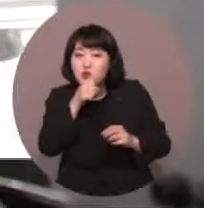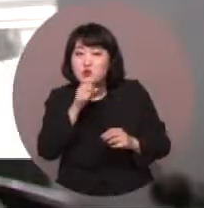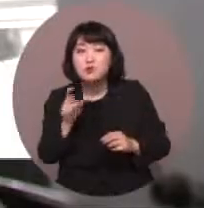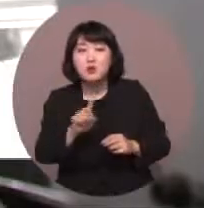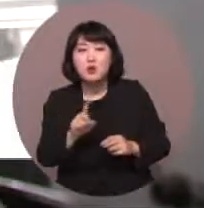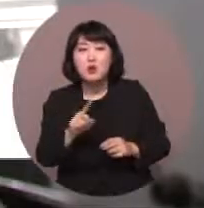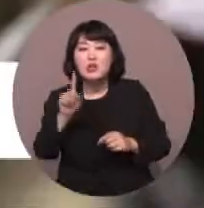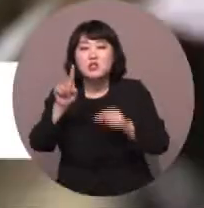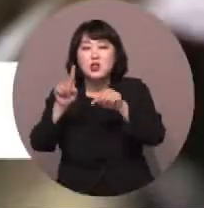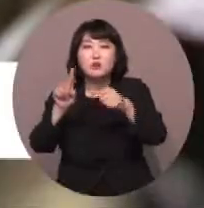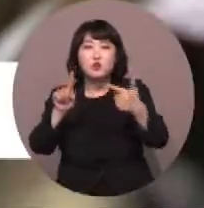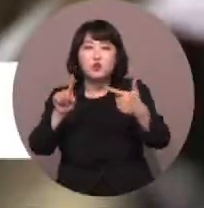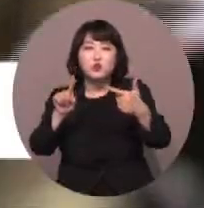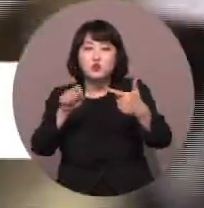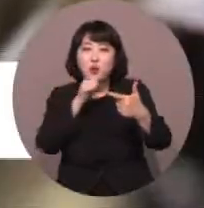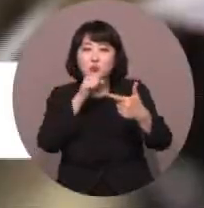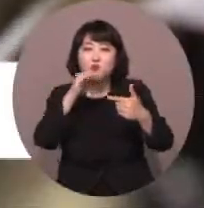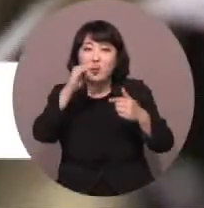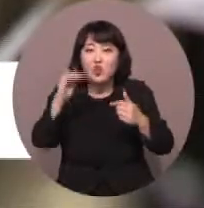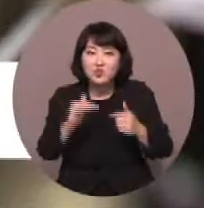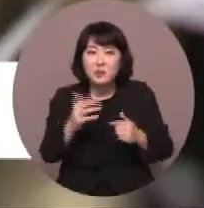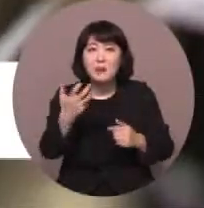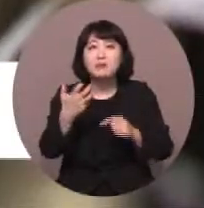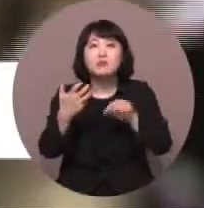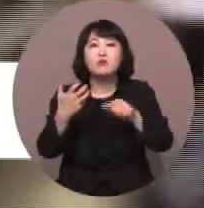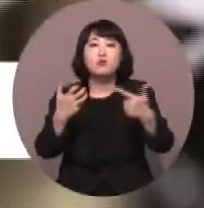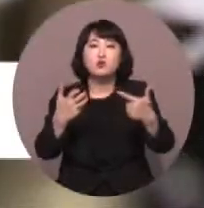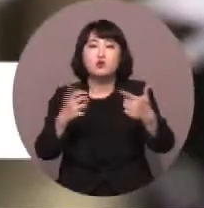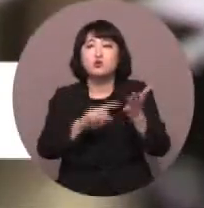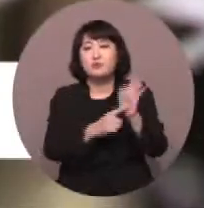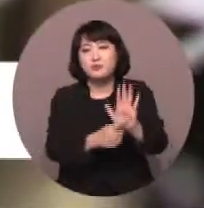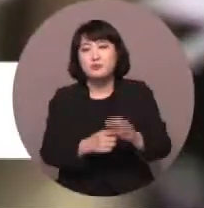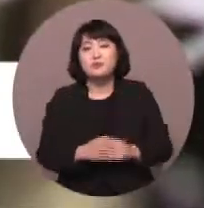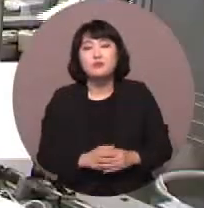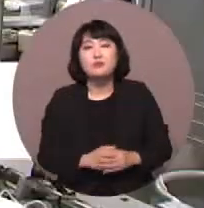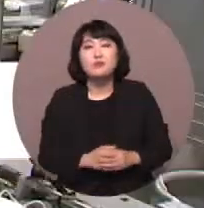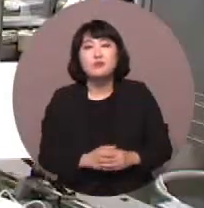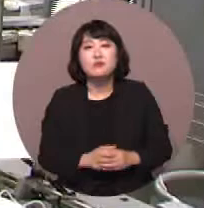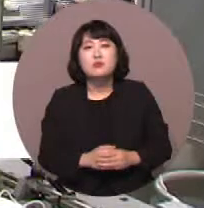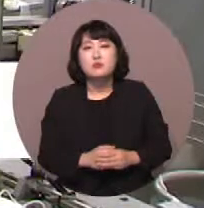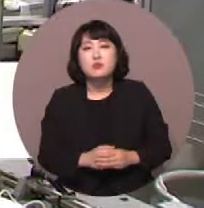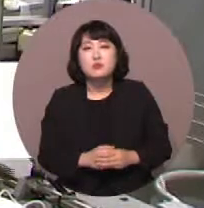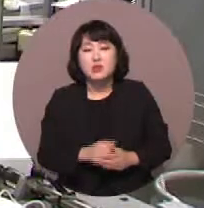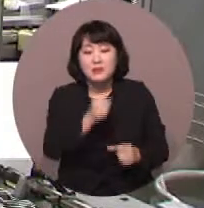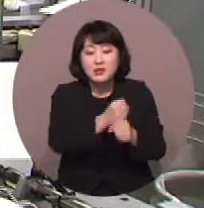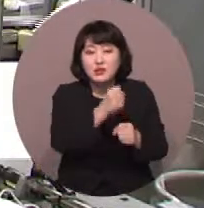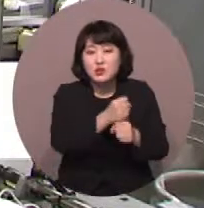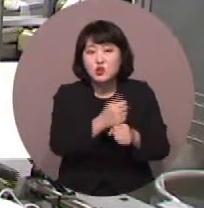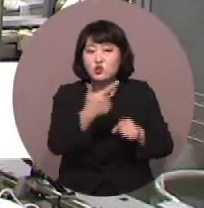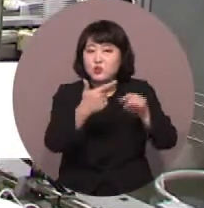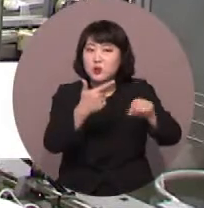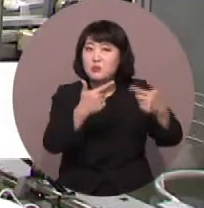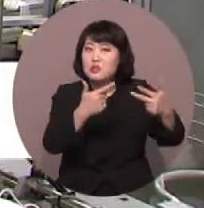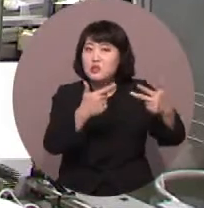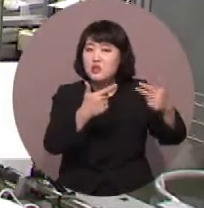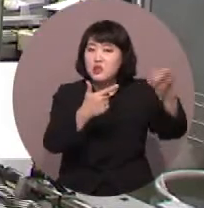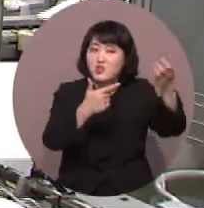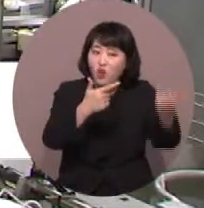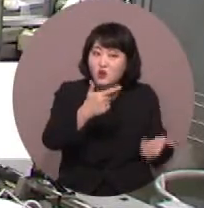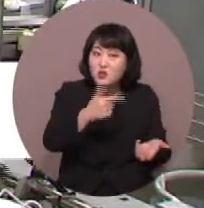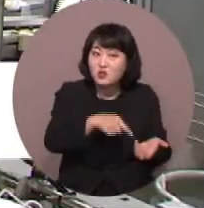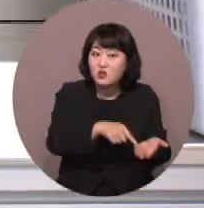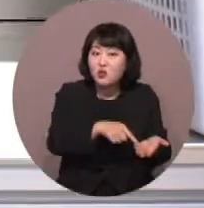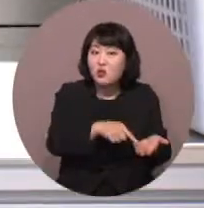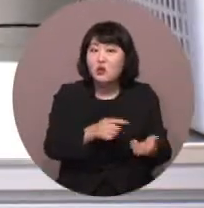1.6 포인트 하락한 80점 6 으로 나타났습니다 특히 제조업은 6.7% 크게 하락한 반면